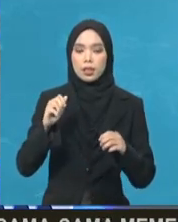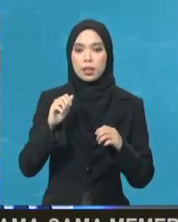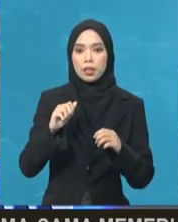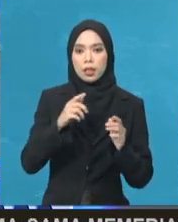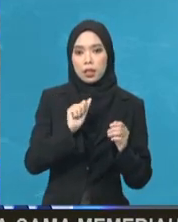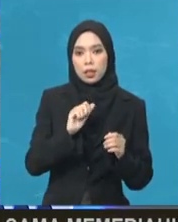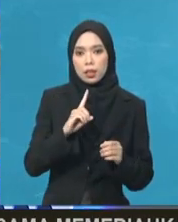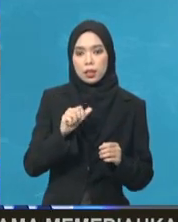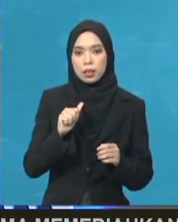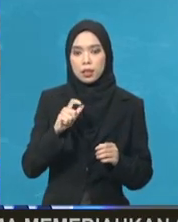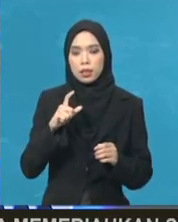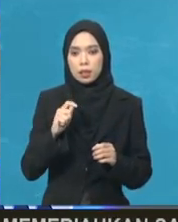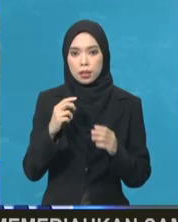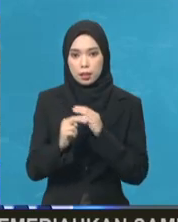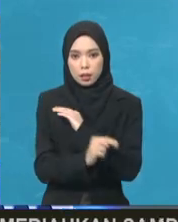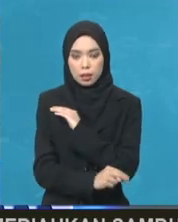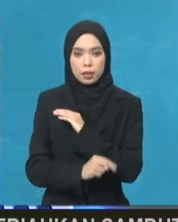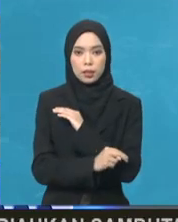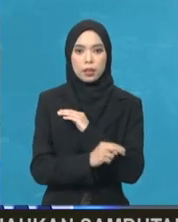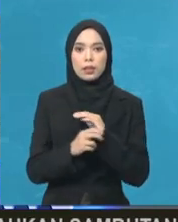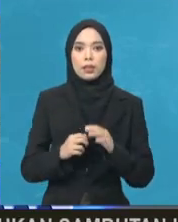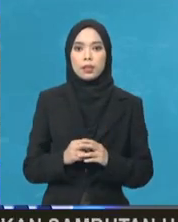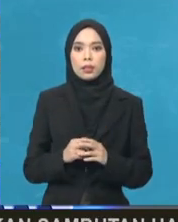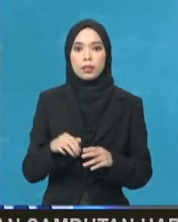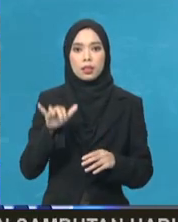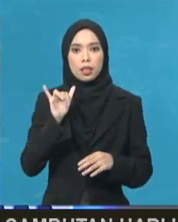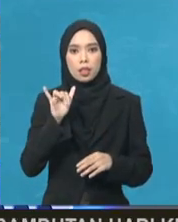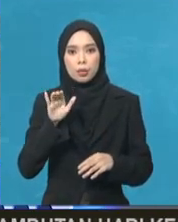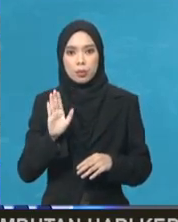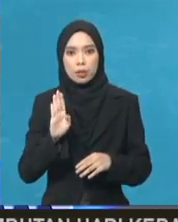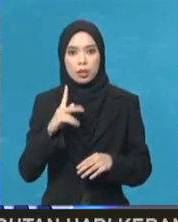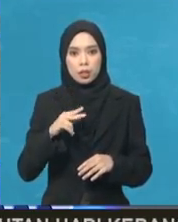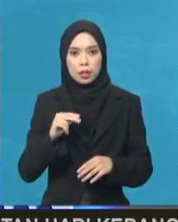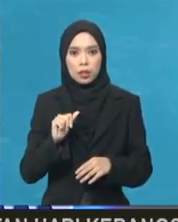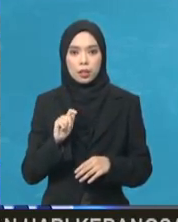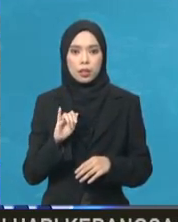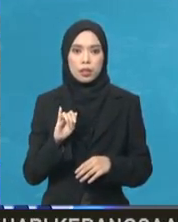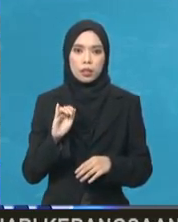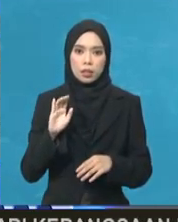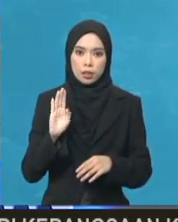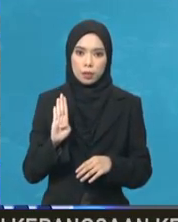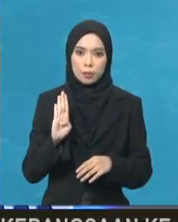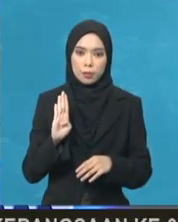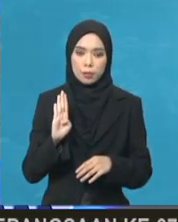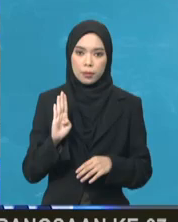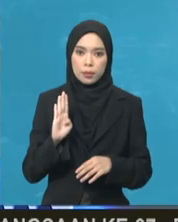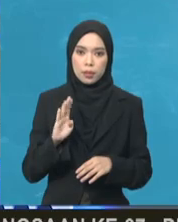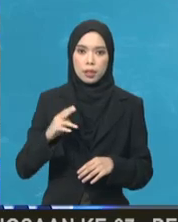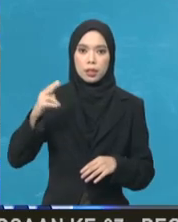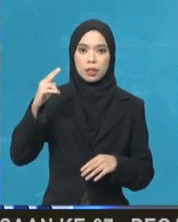yang berformat pehin udana KTP Dato Paduka Sri Setia Ustaz Haji Awang Badaruddin band pengarah